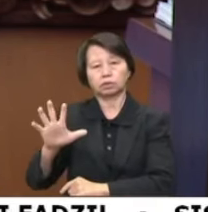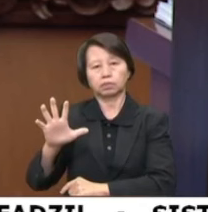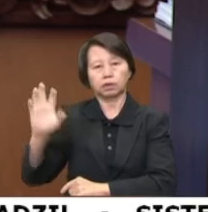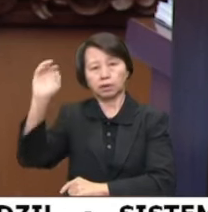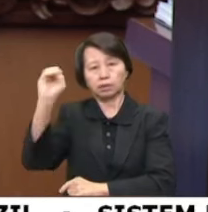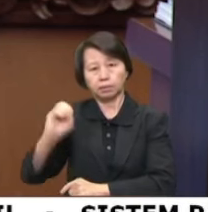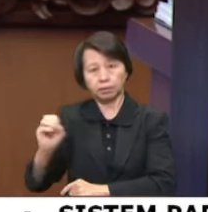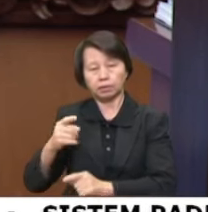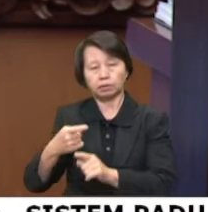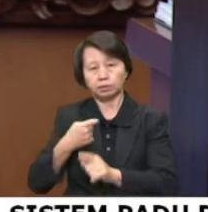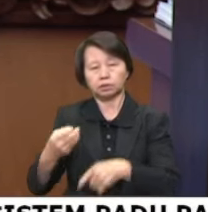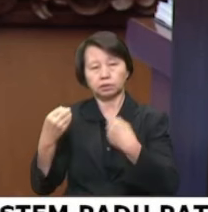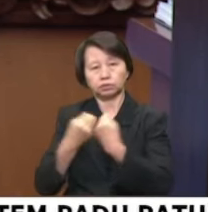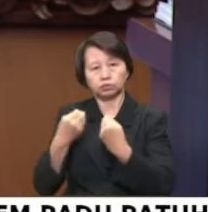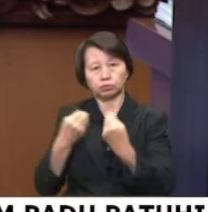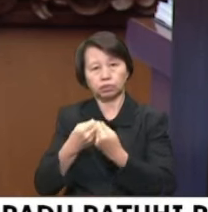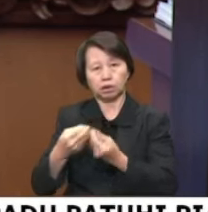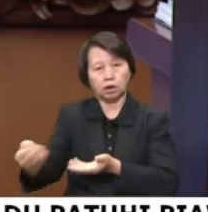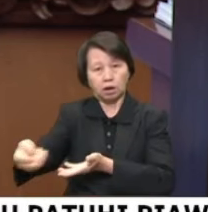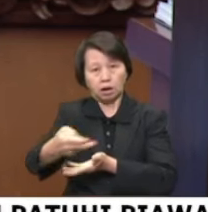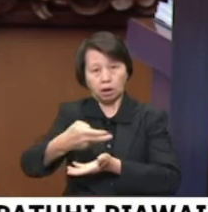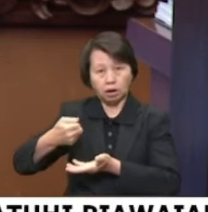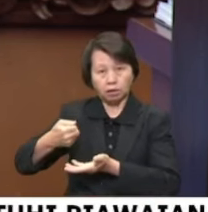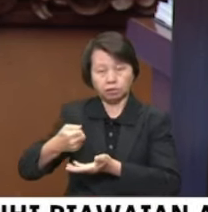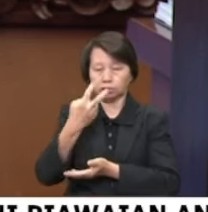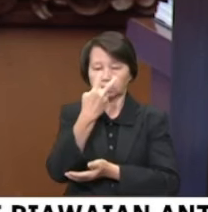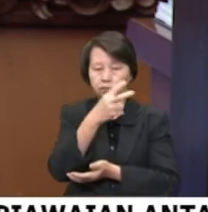79.5% daripada jumlah hasil atau